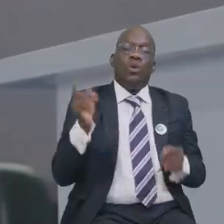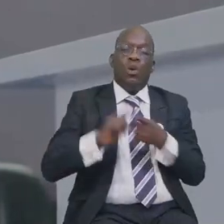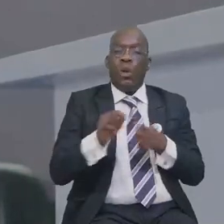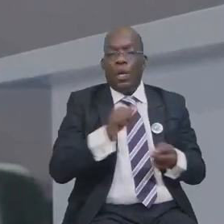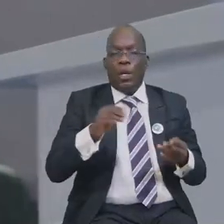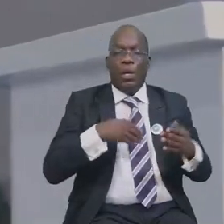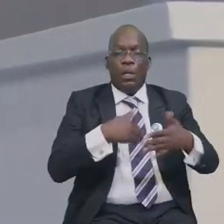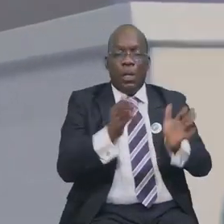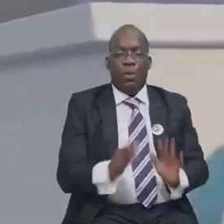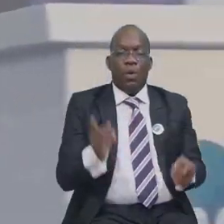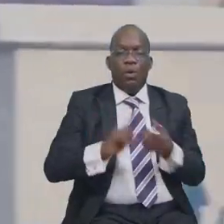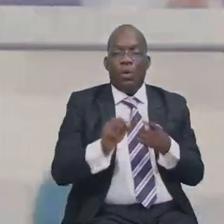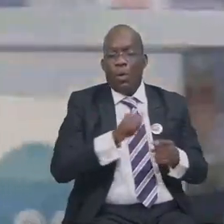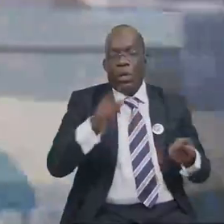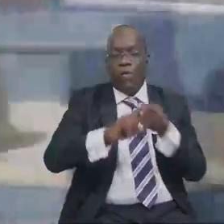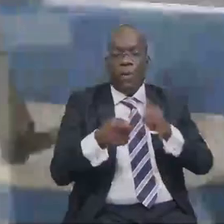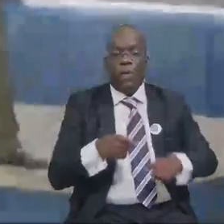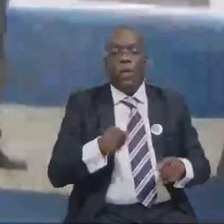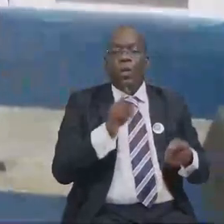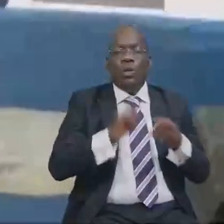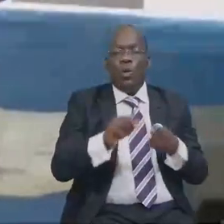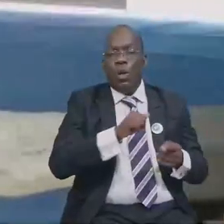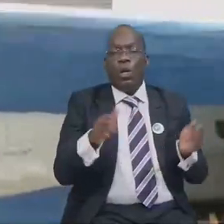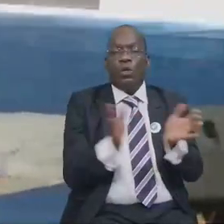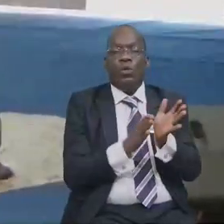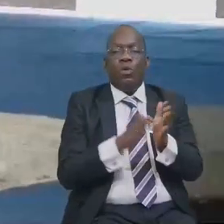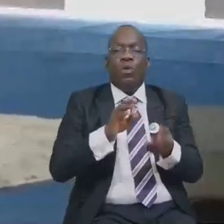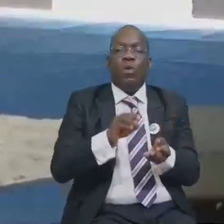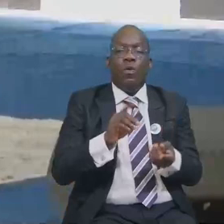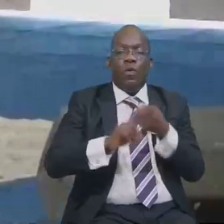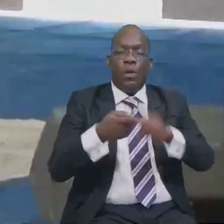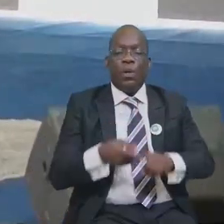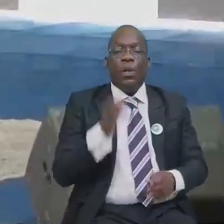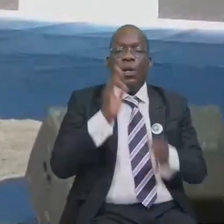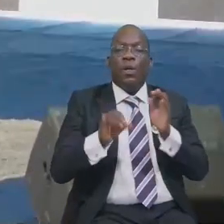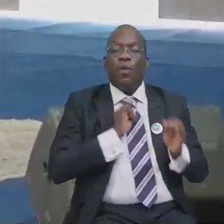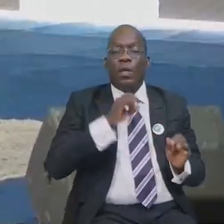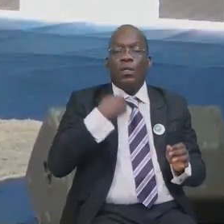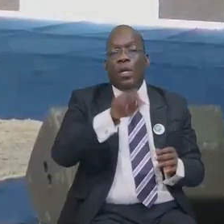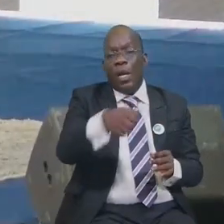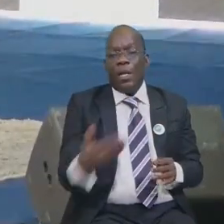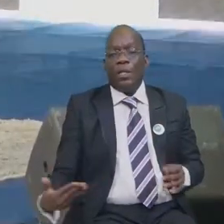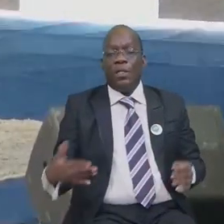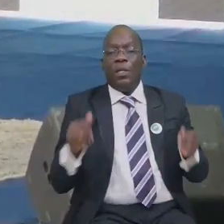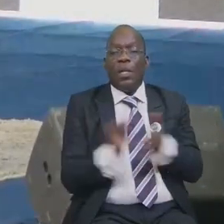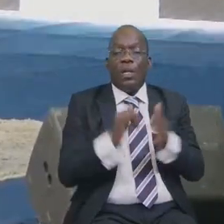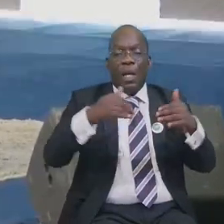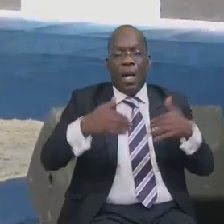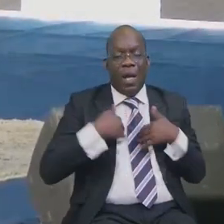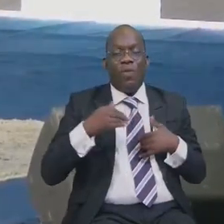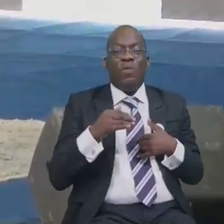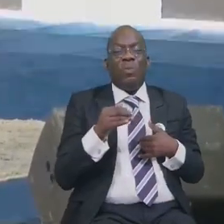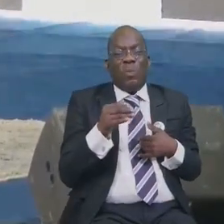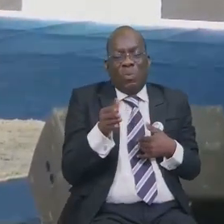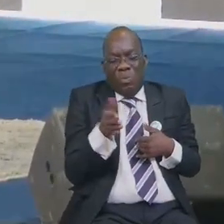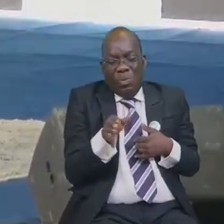un collègue, si je disais quelque chose qui a malheureusement colorié, parce que